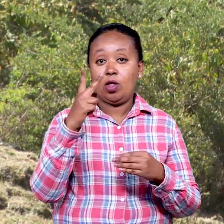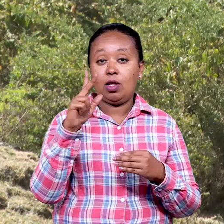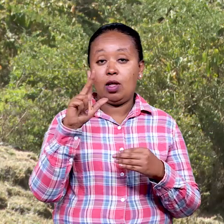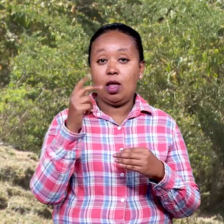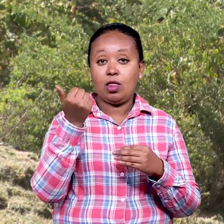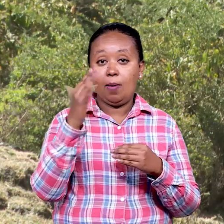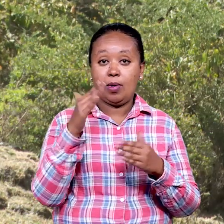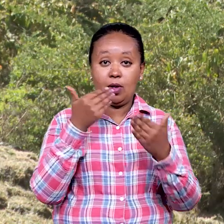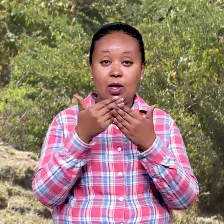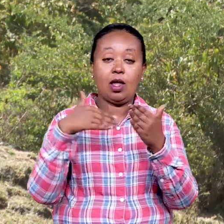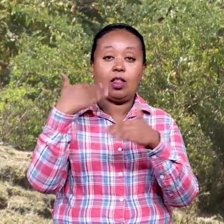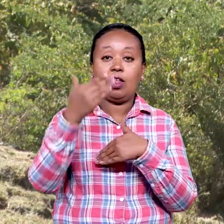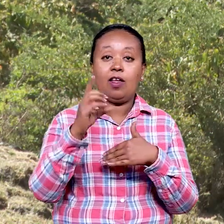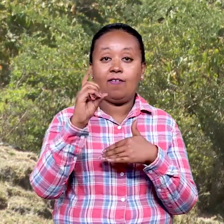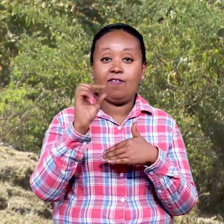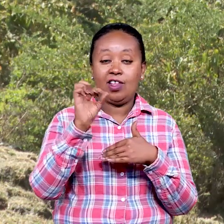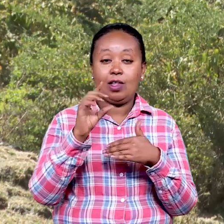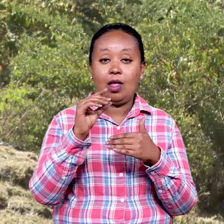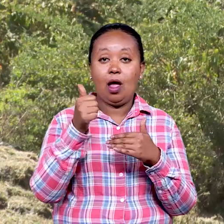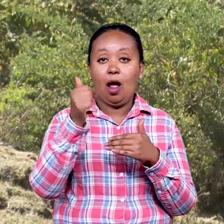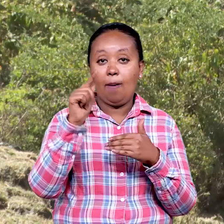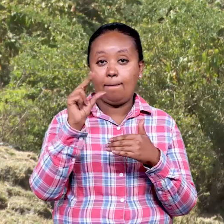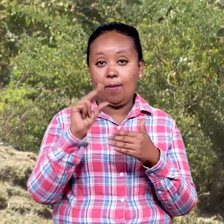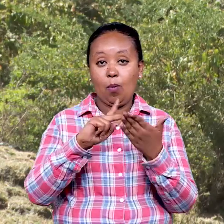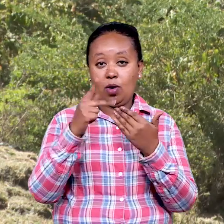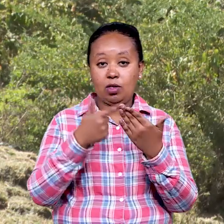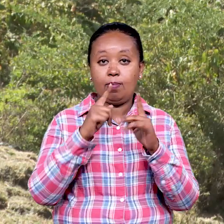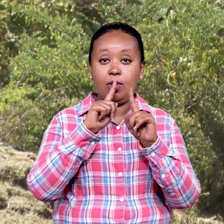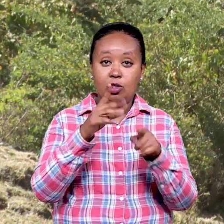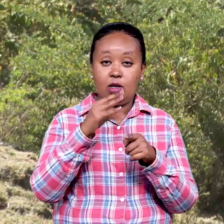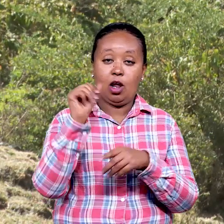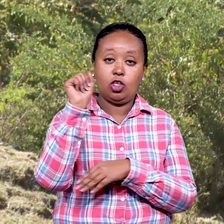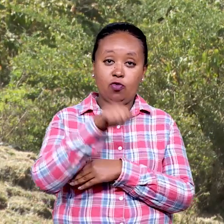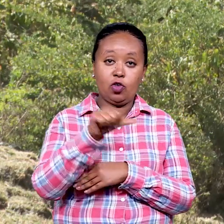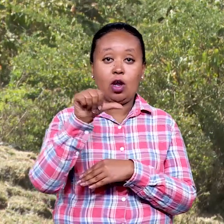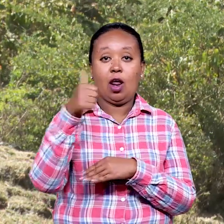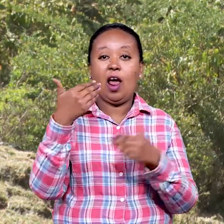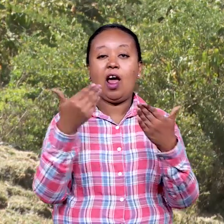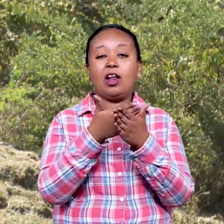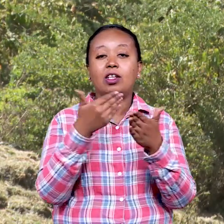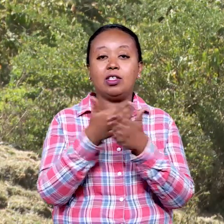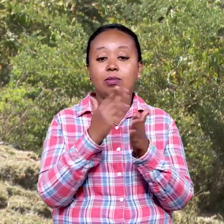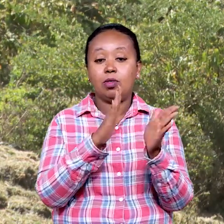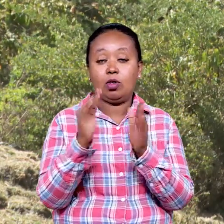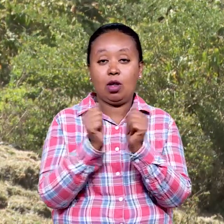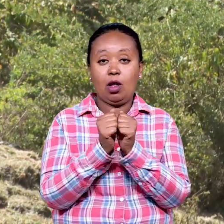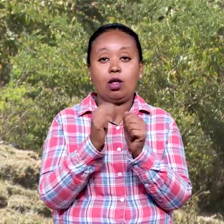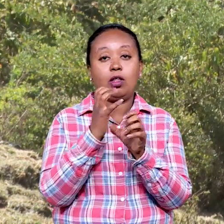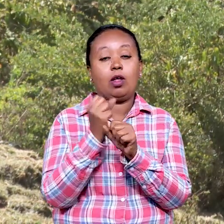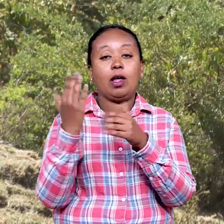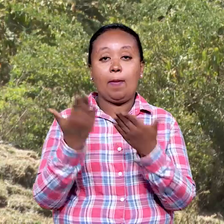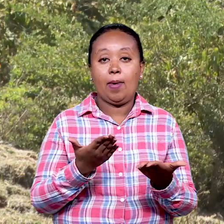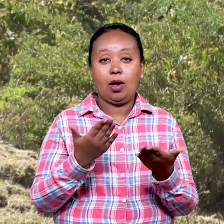ቅዳሜ ምሽት 2:15 በሚቀርበው ቀጣዩ የፍትህ አምባ ፕሮግራማችን የዚህን ጥያቄ ምላሽና አሸናፊዎች ከሌሎች አዳዲስ መሰናዶዎች